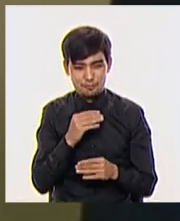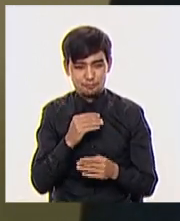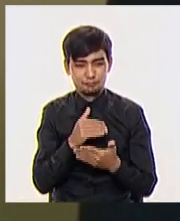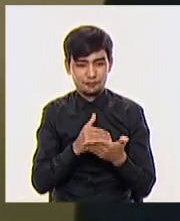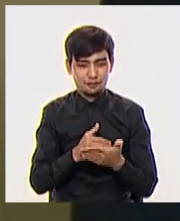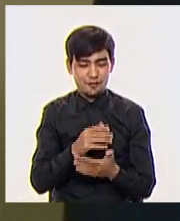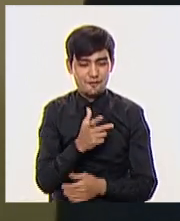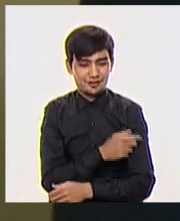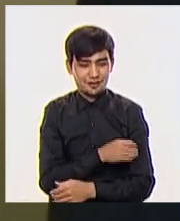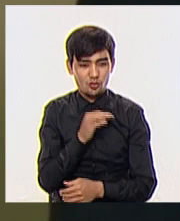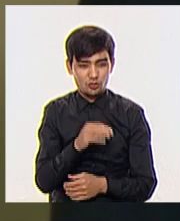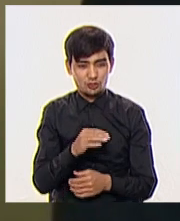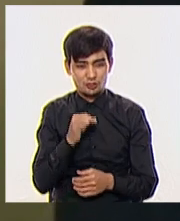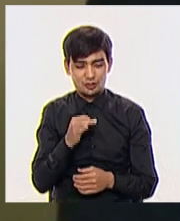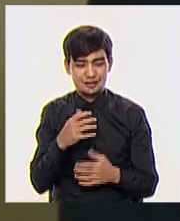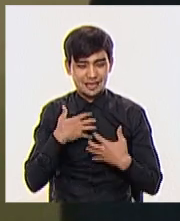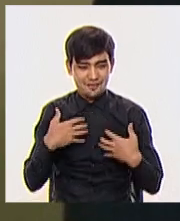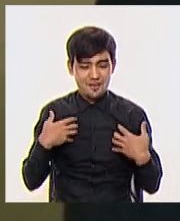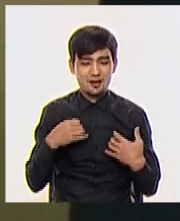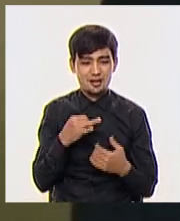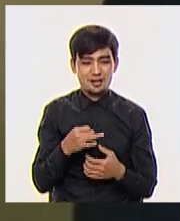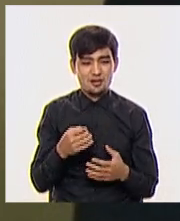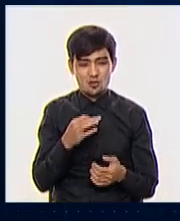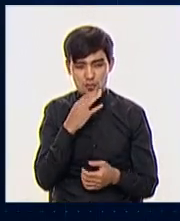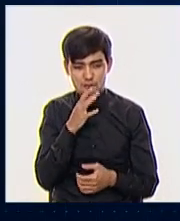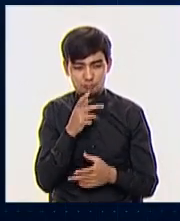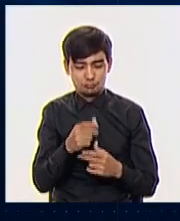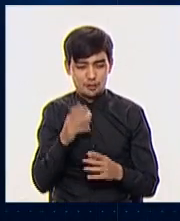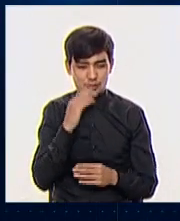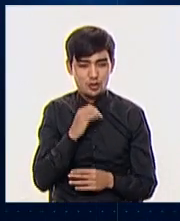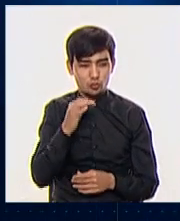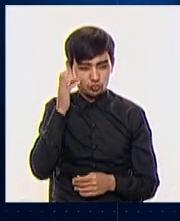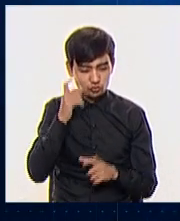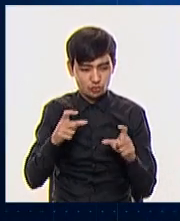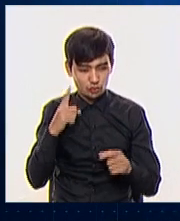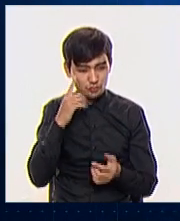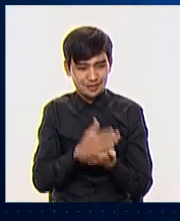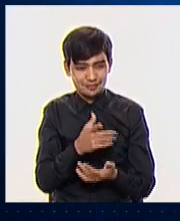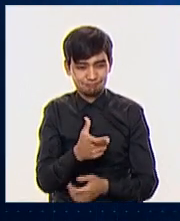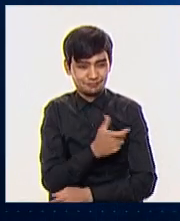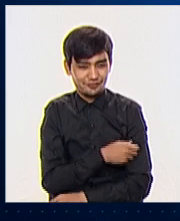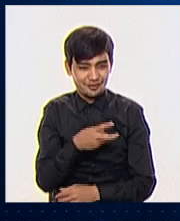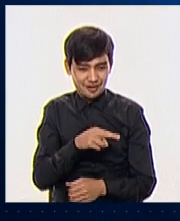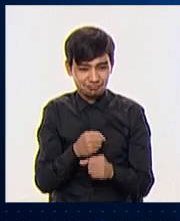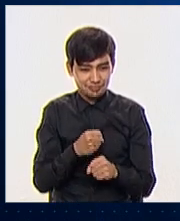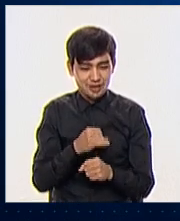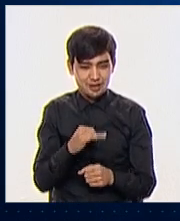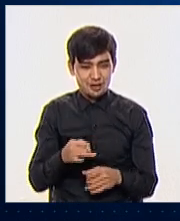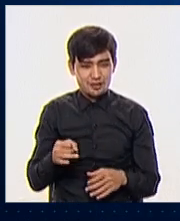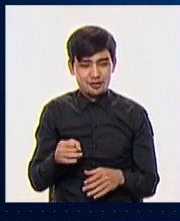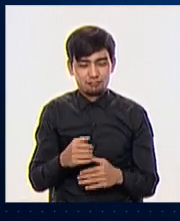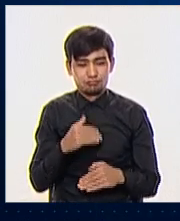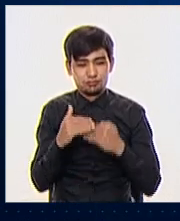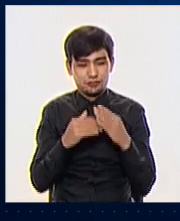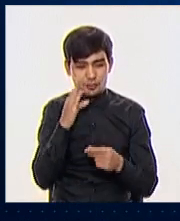процедуре, к вакцинации опушных зверей в зверохозяйствах в любой момент. Ученые считают, что применение вакцины может предвосхитить